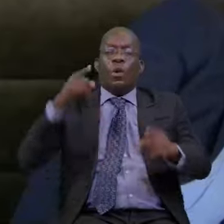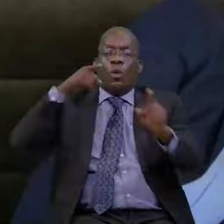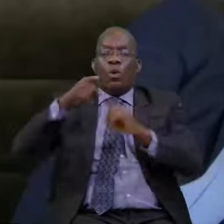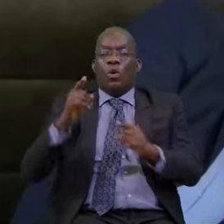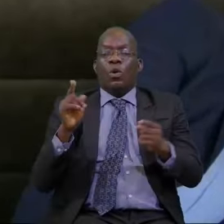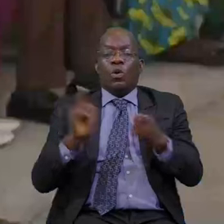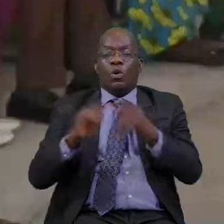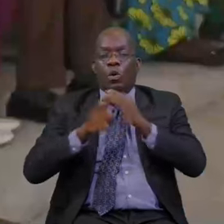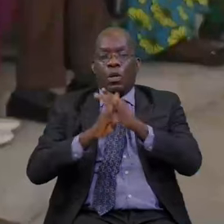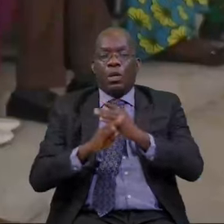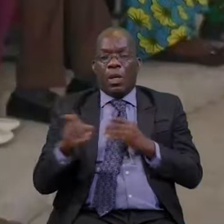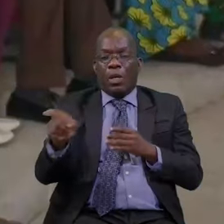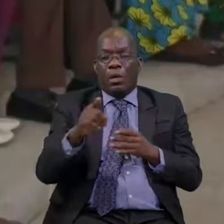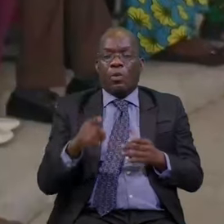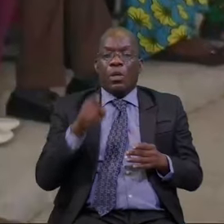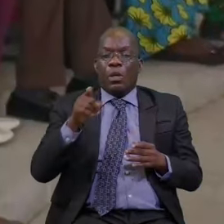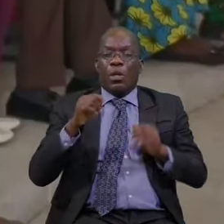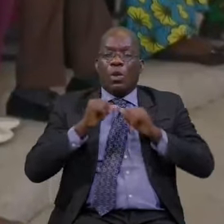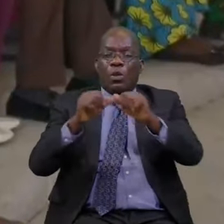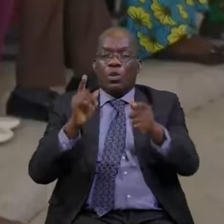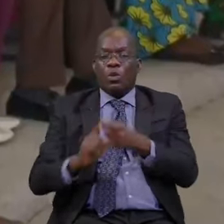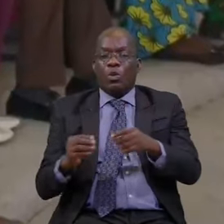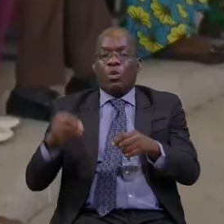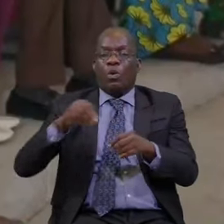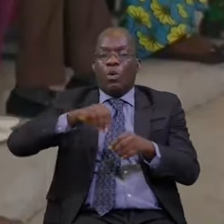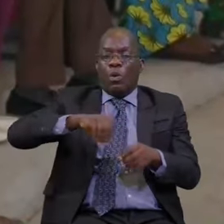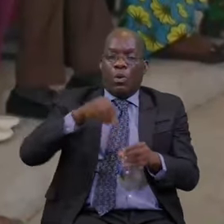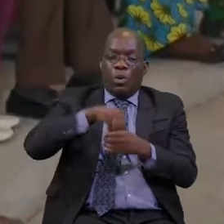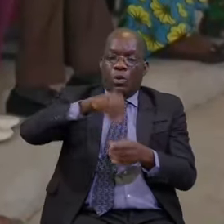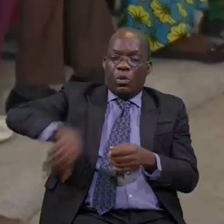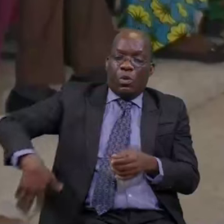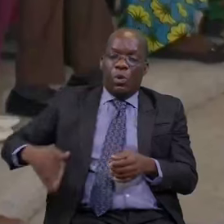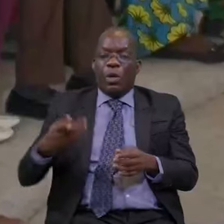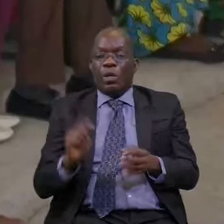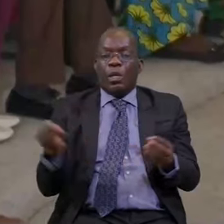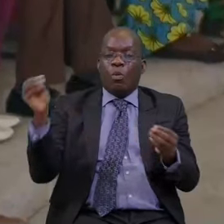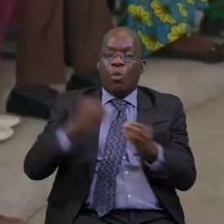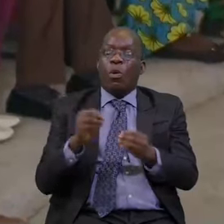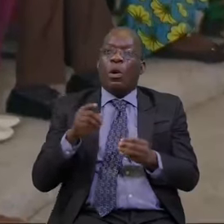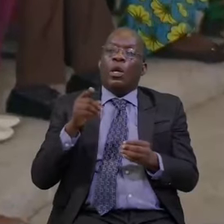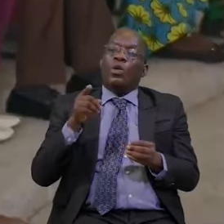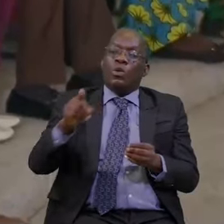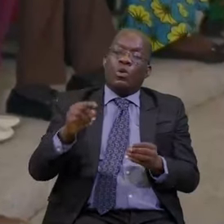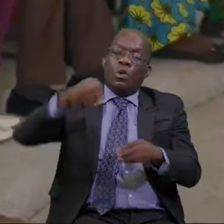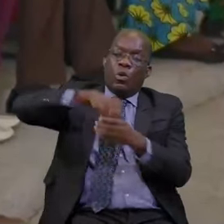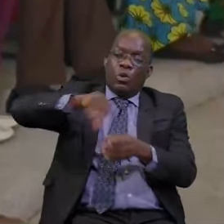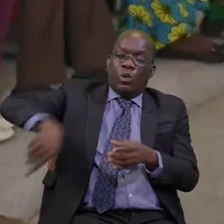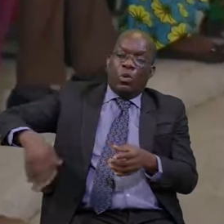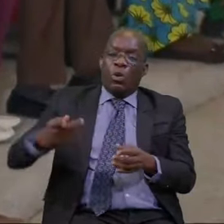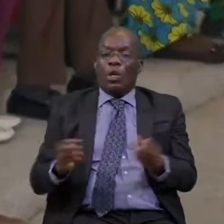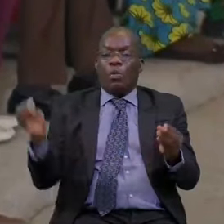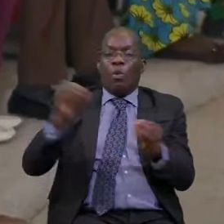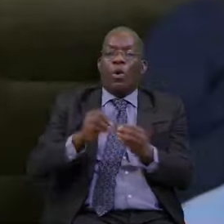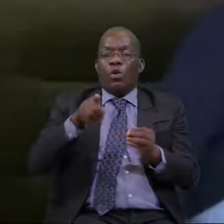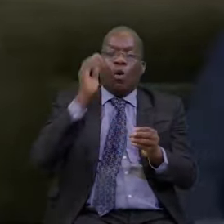Alors, il continue de semer. Et plus vous semez, plus le pourcentage va augmenter. Et